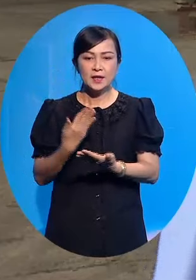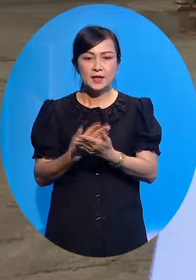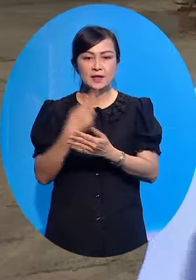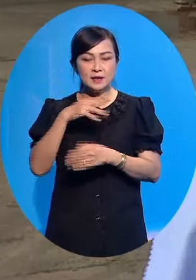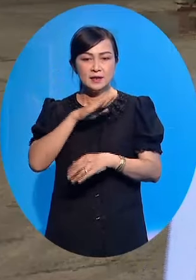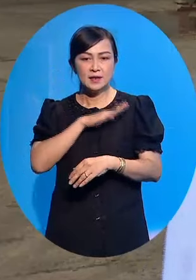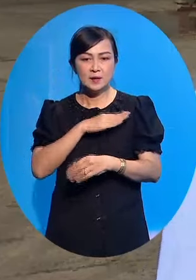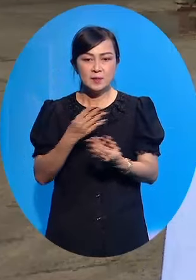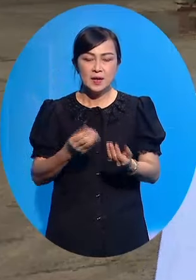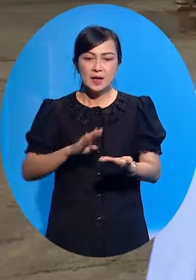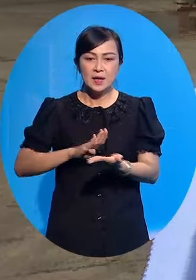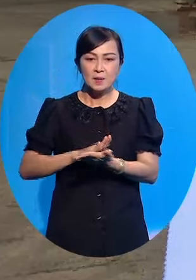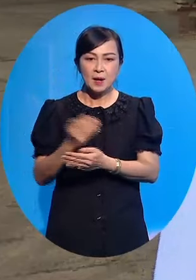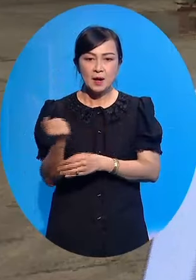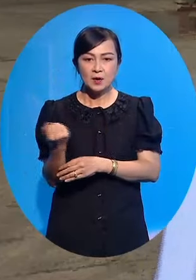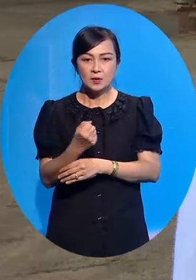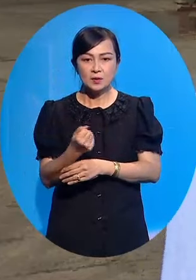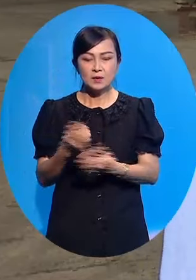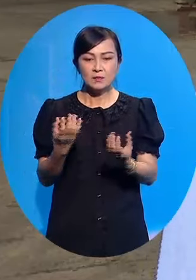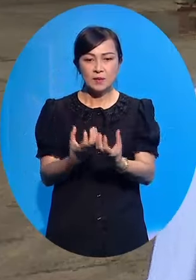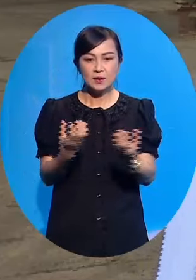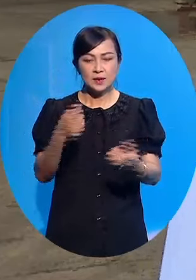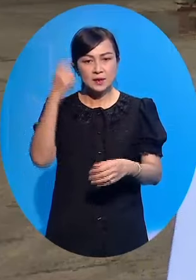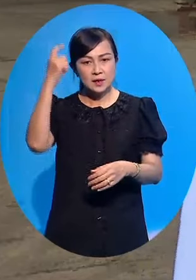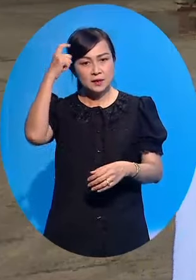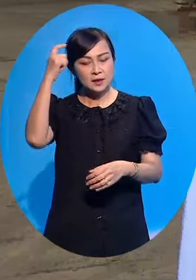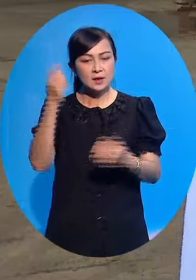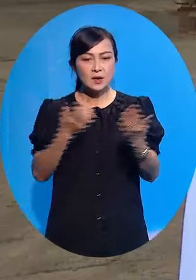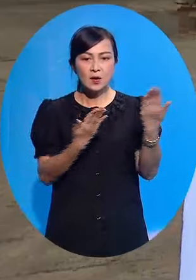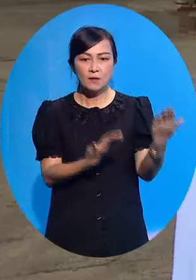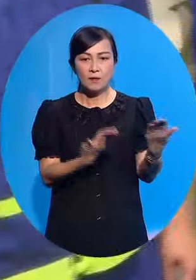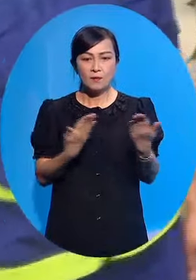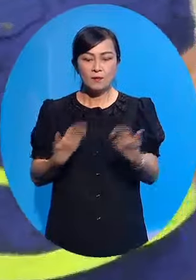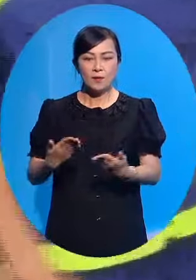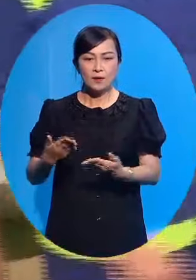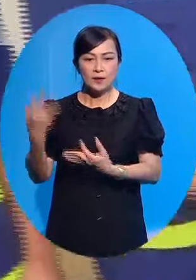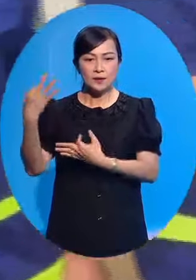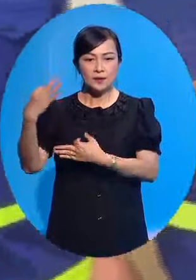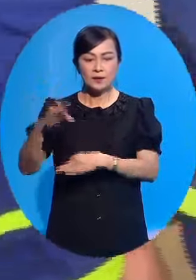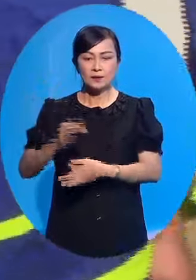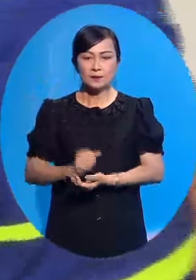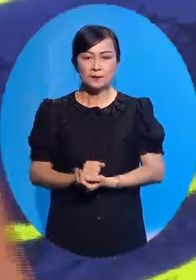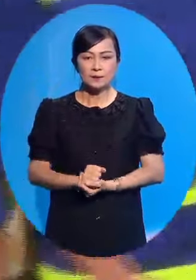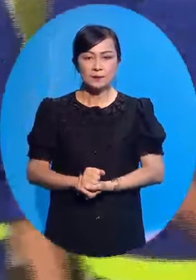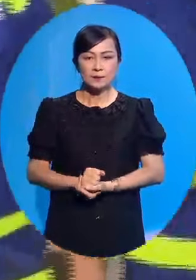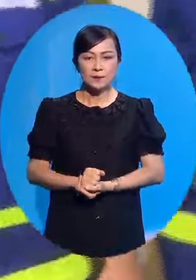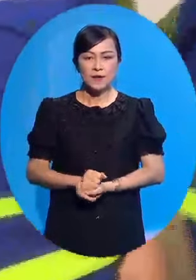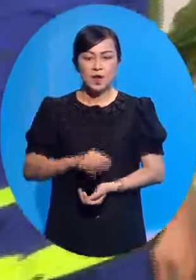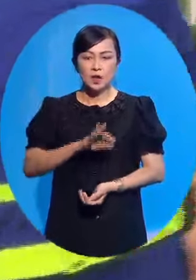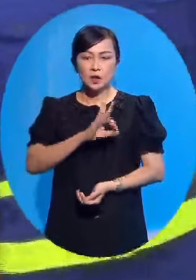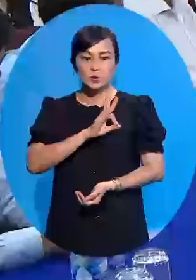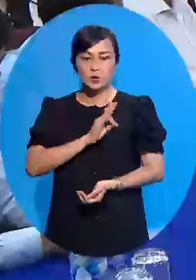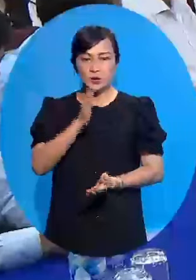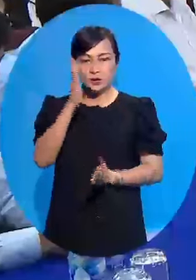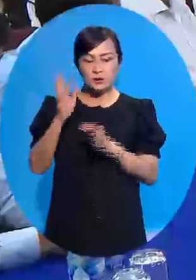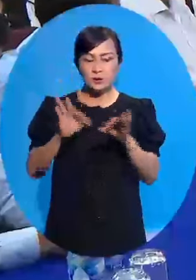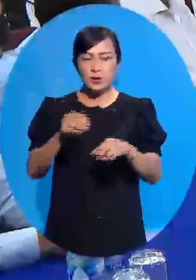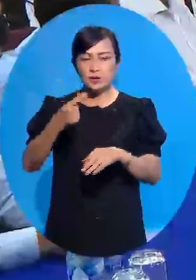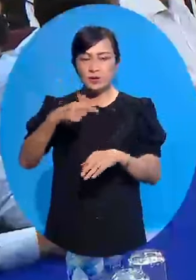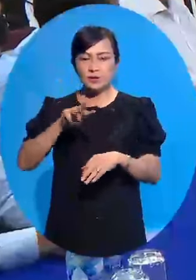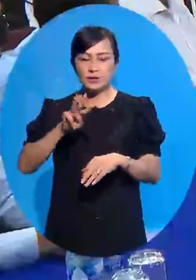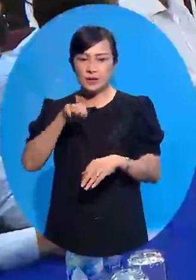là vừa đảm bảo được là vật chất và tinh thần phục vụ cho những cái ngày đắt Tết. Chủ tịch Ủy ban Nhân dân Thành phố Hồ Chí Minh